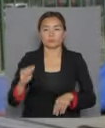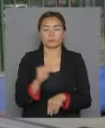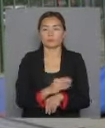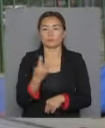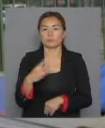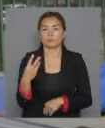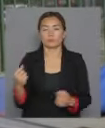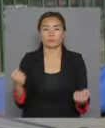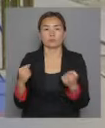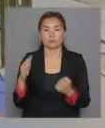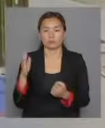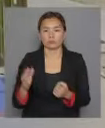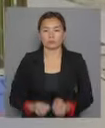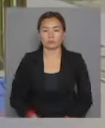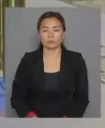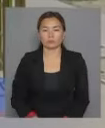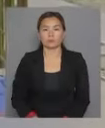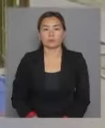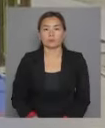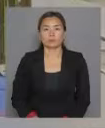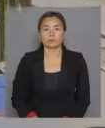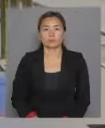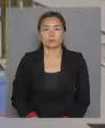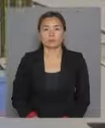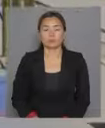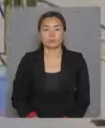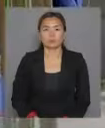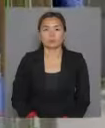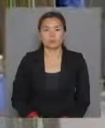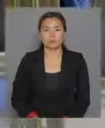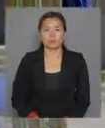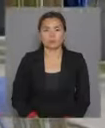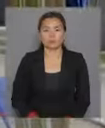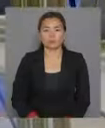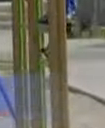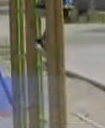30 спортивных площадок. Аружан Эркинбек, Алихан Танатов, телеканал Атырау.